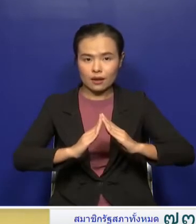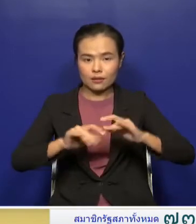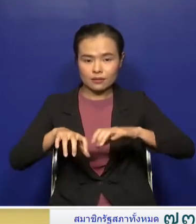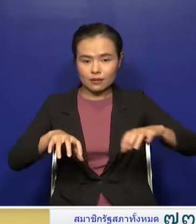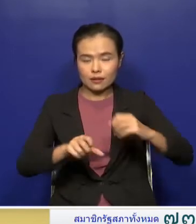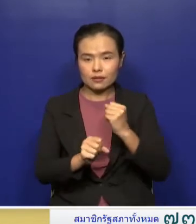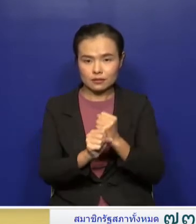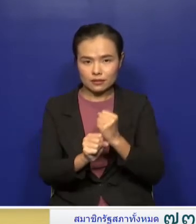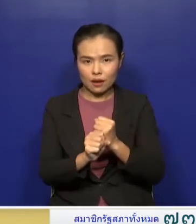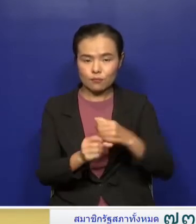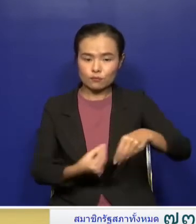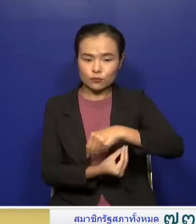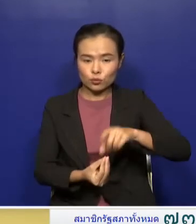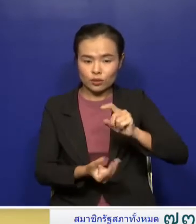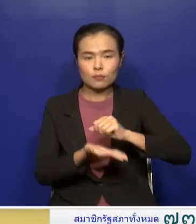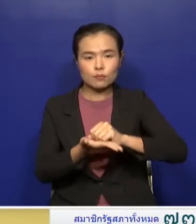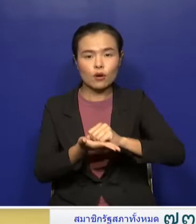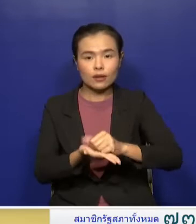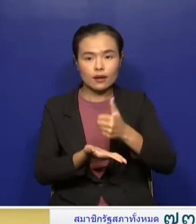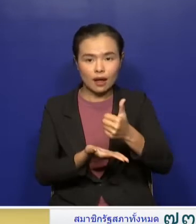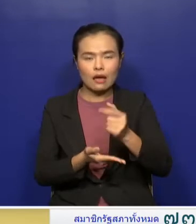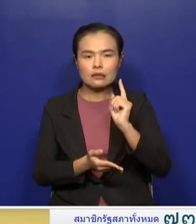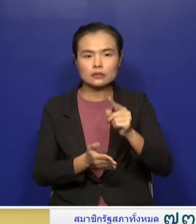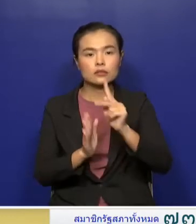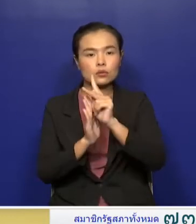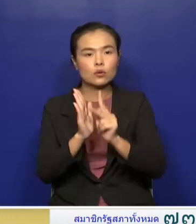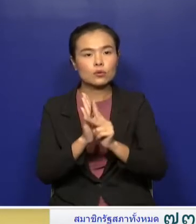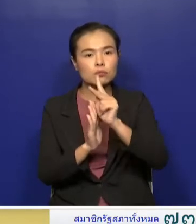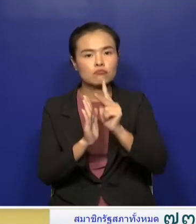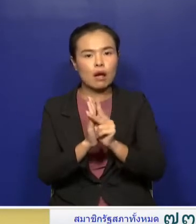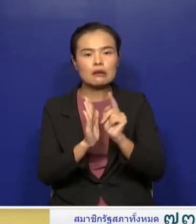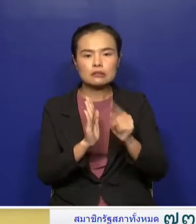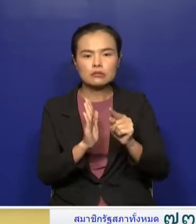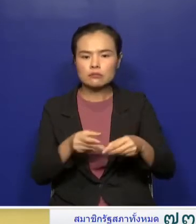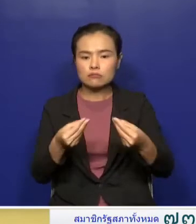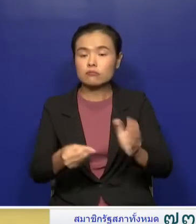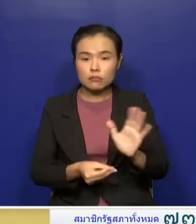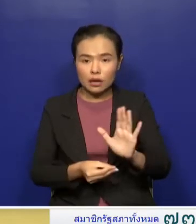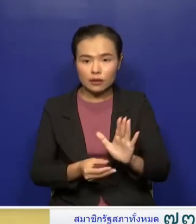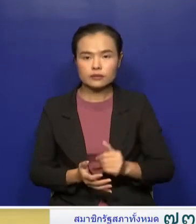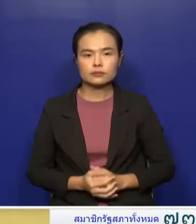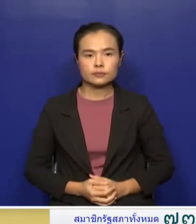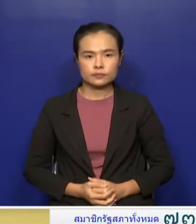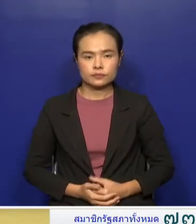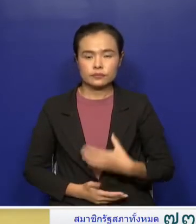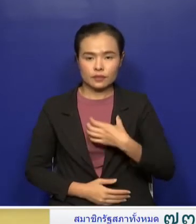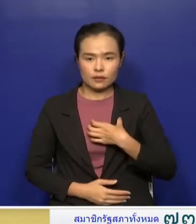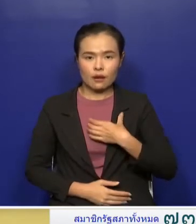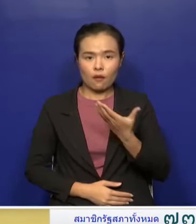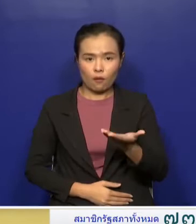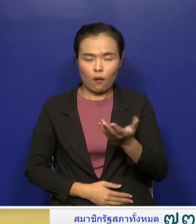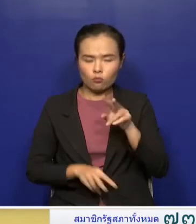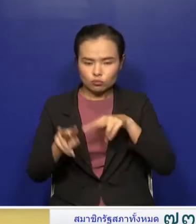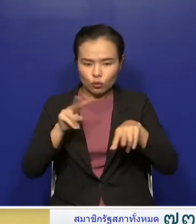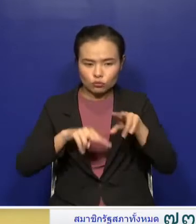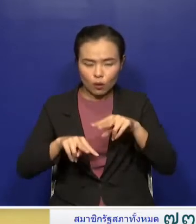ทำธุกิด้บิการได้ทั้ทกฎหมายไม่เปิดช่ให้เขาตาม ตรนี้อยากจะให้ท่านได้ตรวสอ